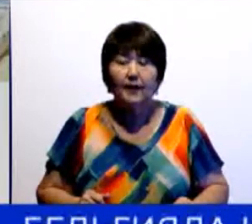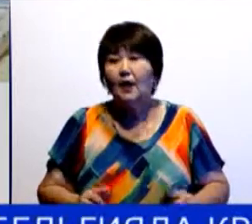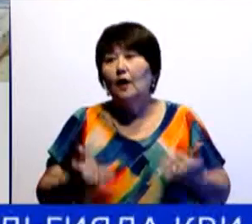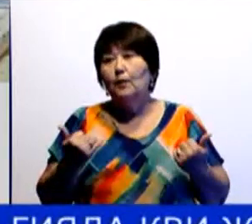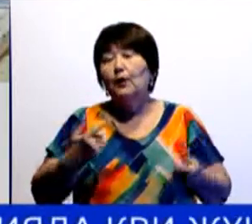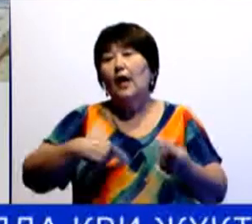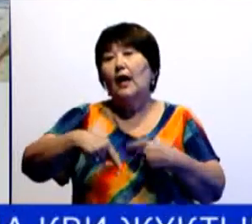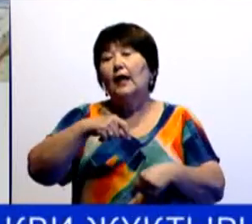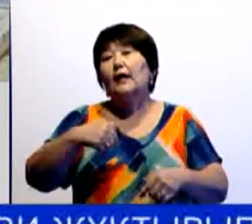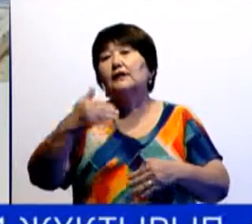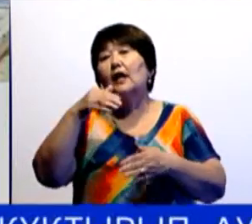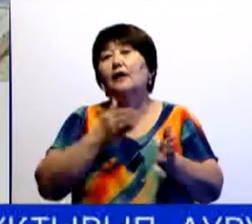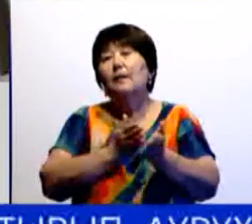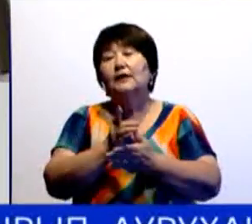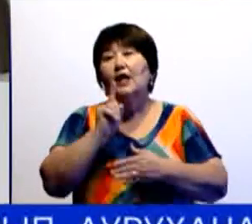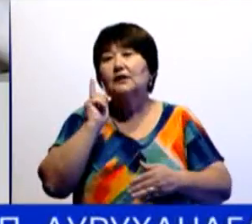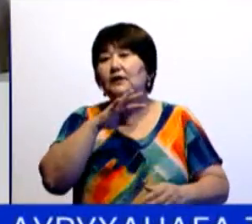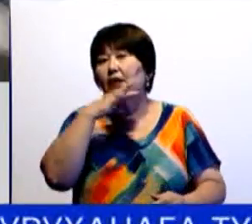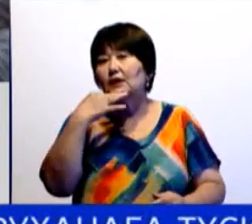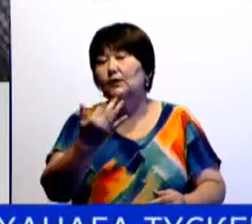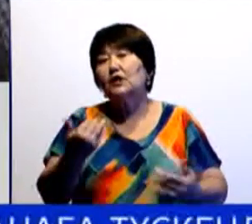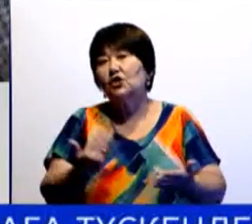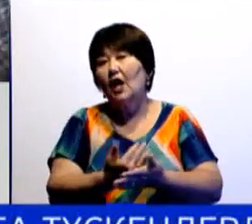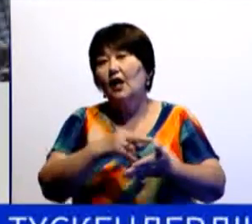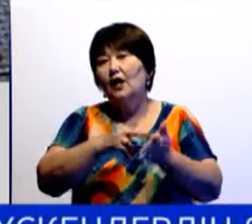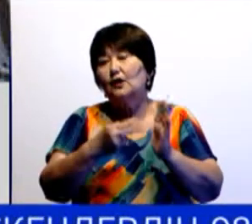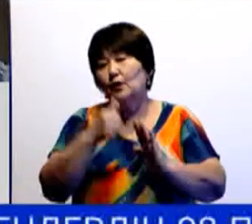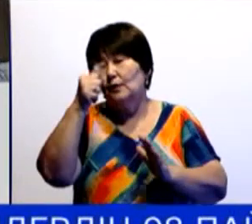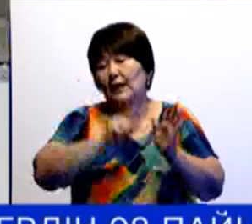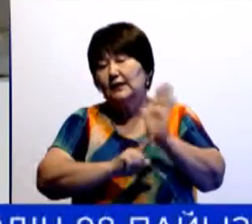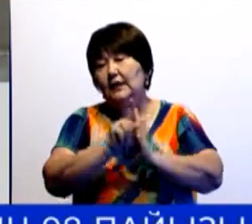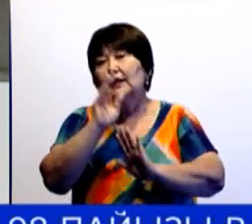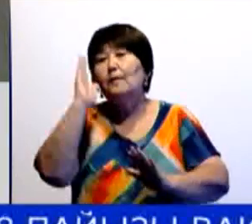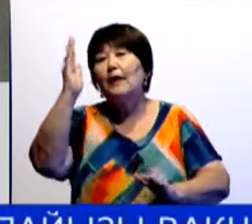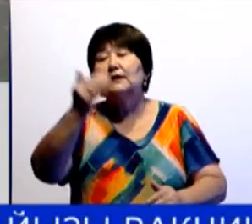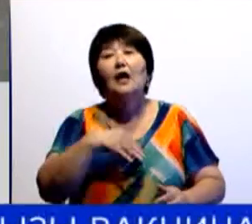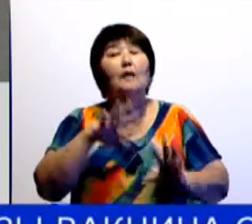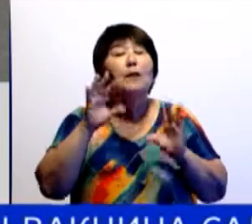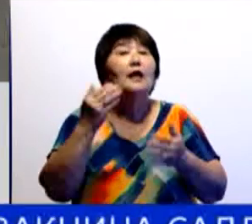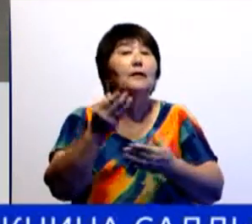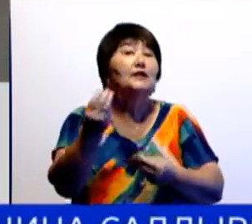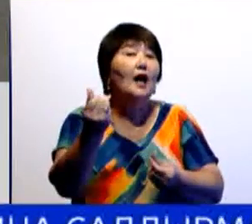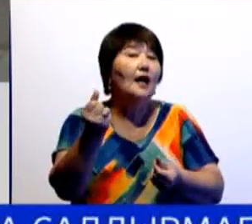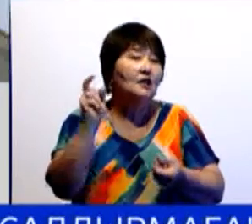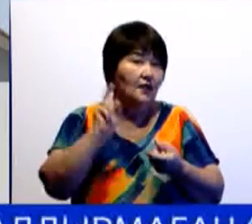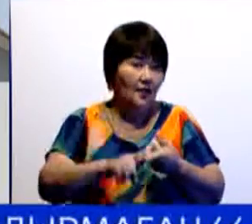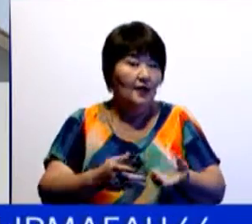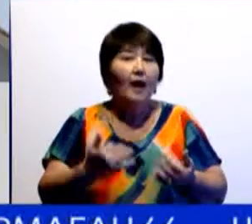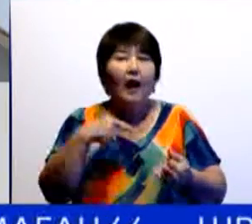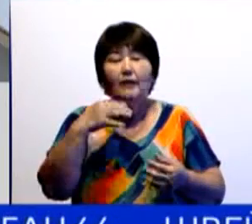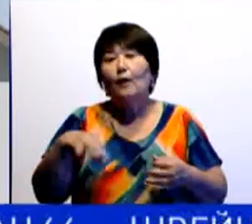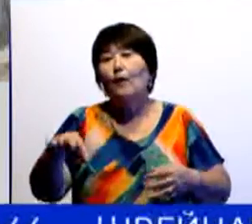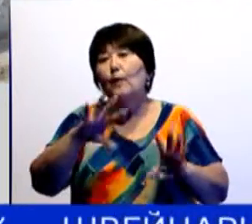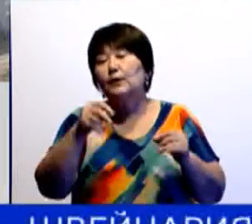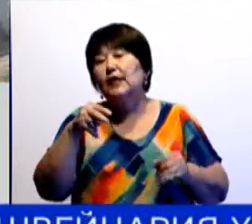Бүгінде кәсіпкерлікке бағдарланған жастар жетерлік, дегенмен жаңаша жобасын тез арада бастап кетейін десе, бар мәселе қаржыға кеп тіреледі. Айталық облыс